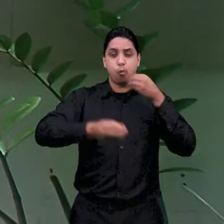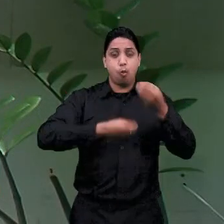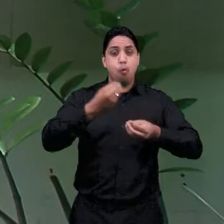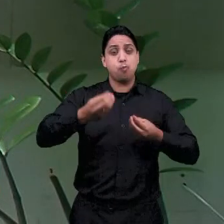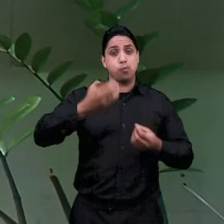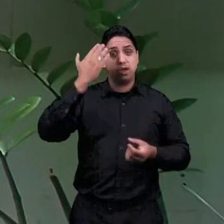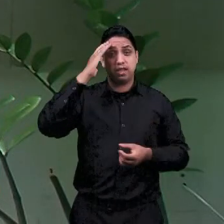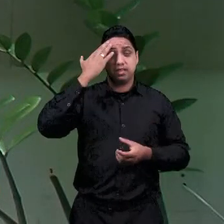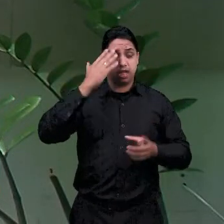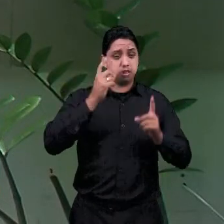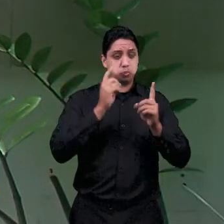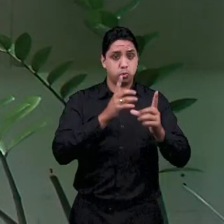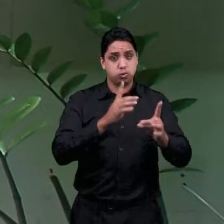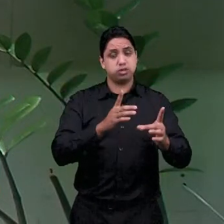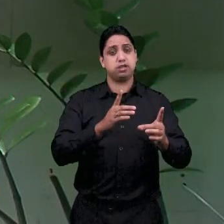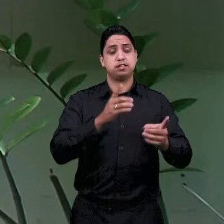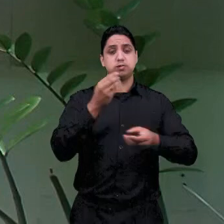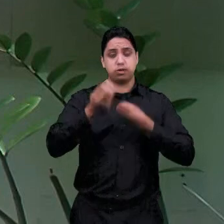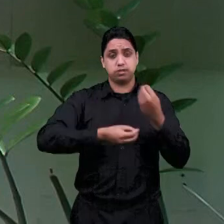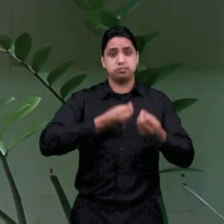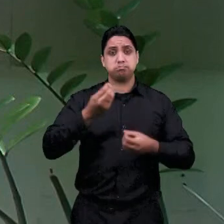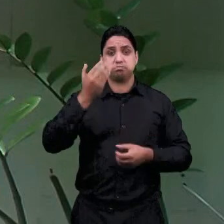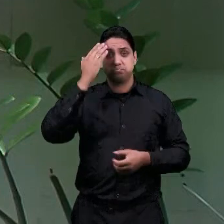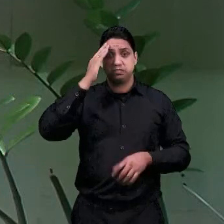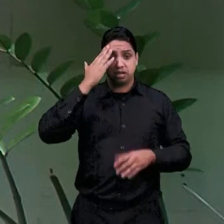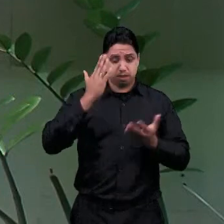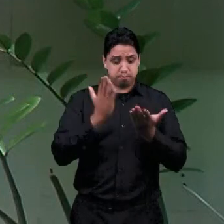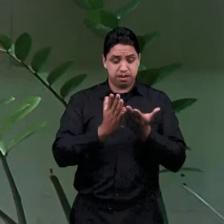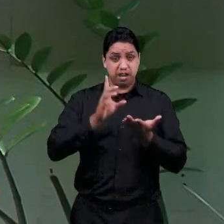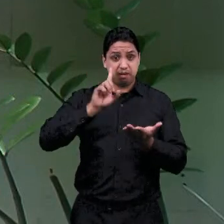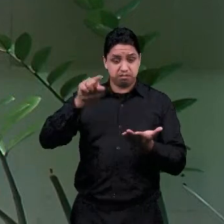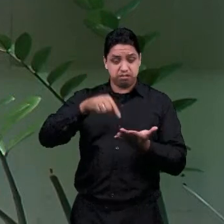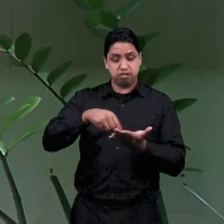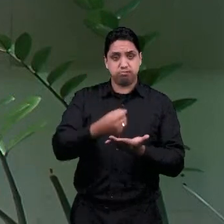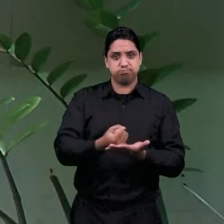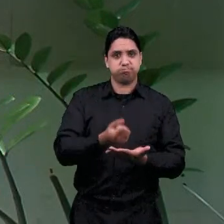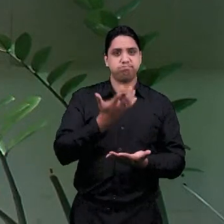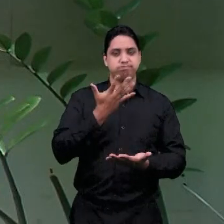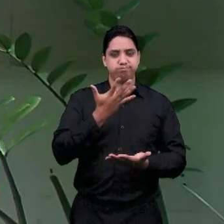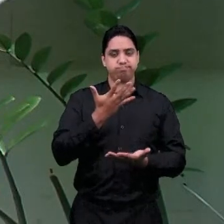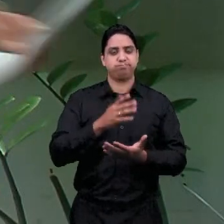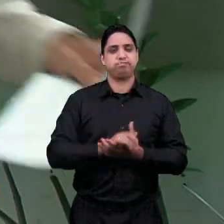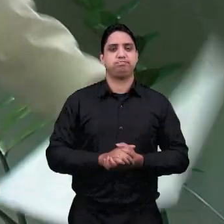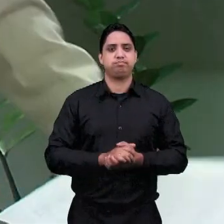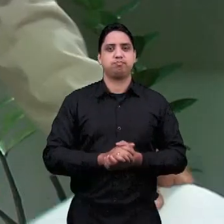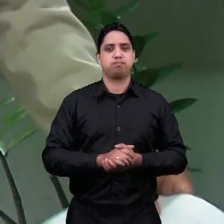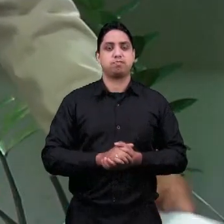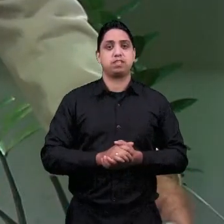claire dans laquelle ils comprennent la parole révélée. Aujourd'hui, nous avons